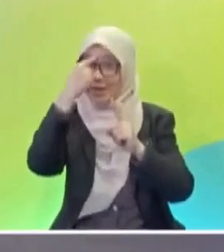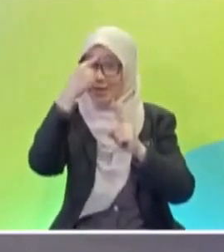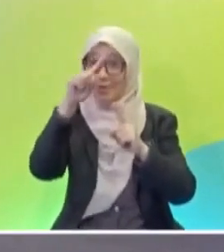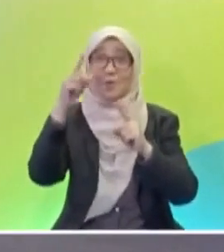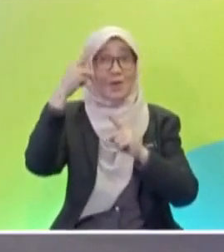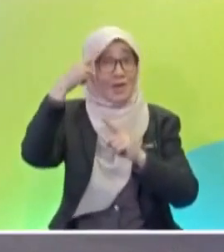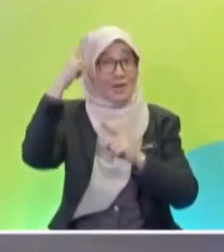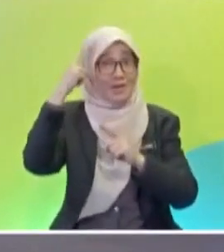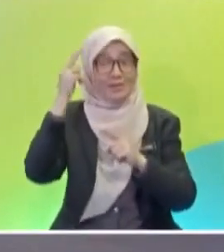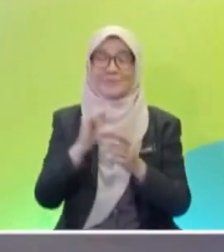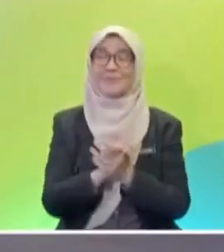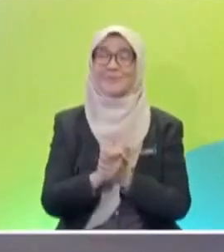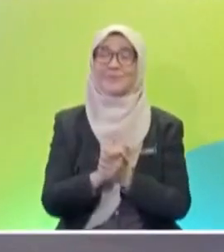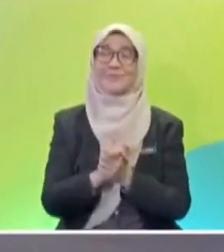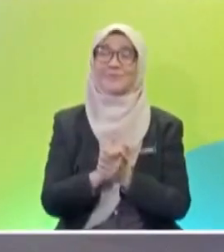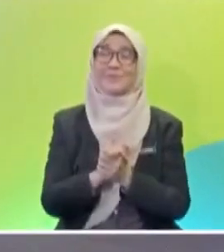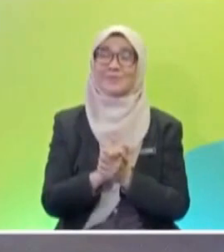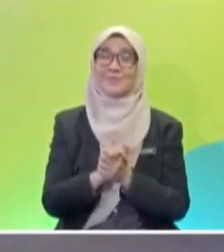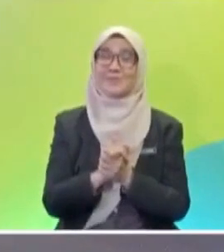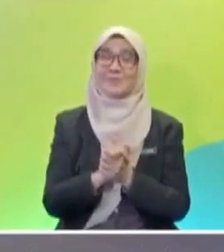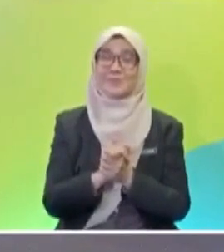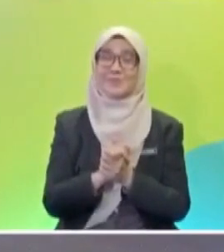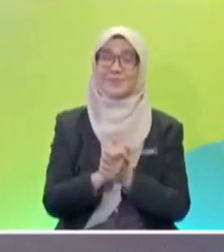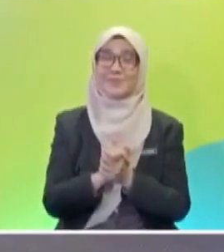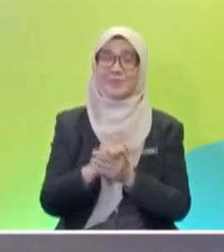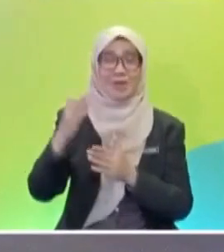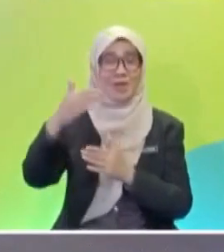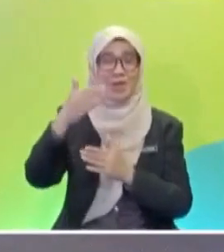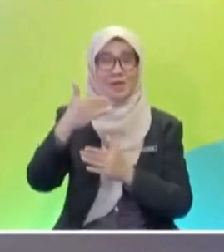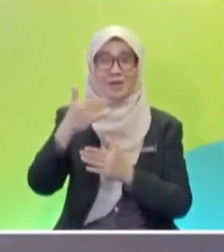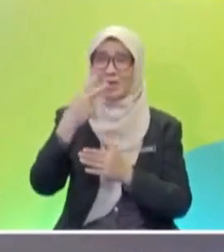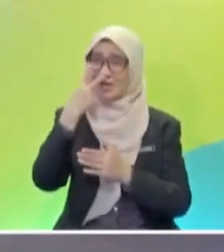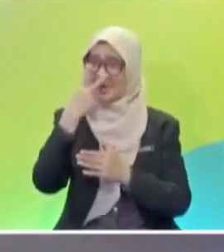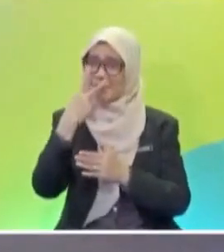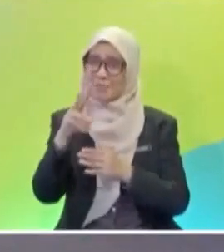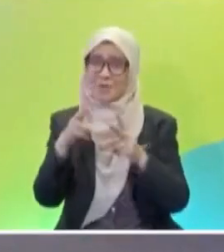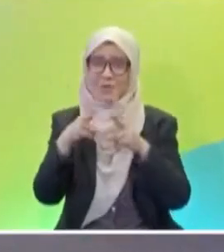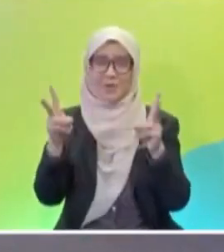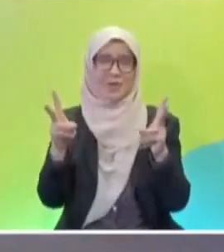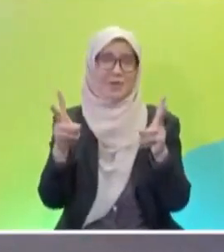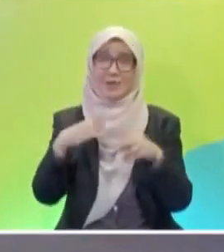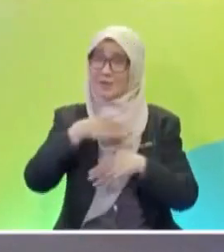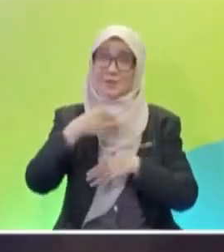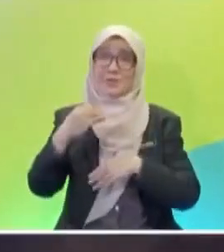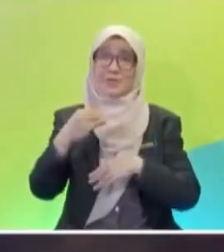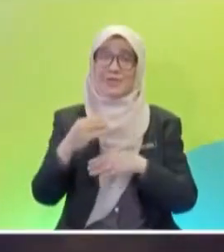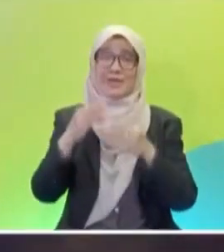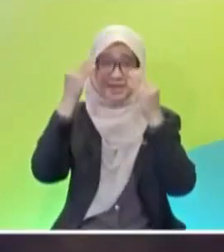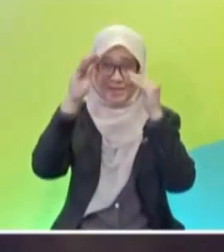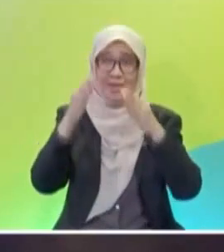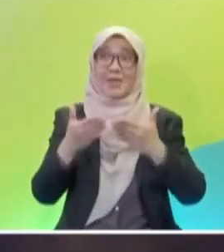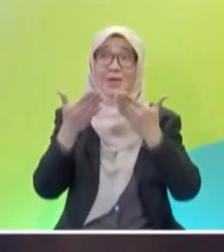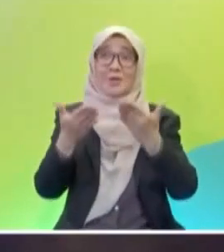hias akuarium ikan sangat cantik dan ikan pun selesai duduk di dalam balon tersebut jadi Cikgu bagikan dua lagi